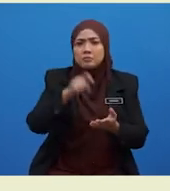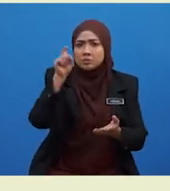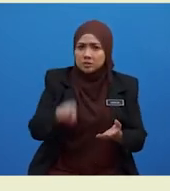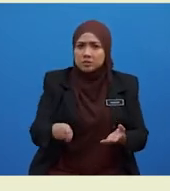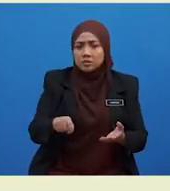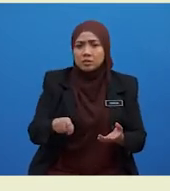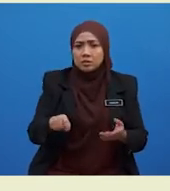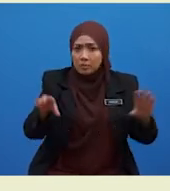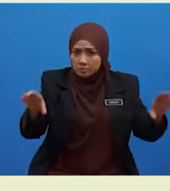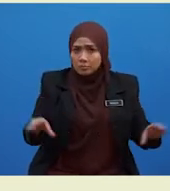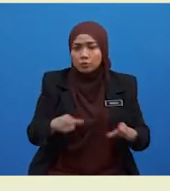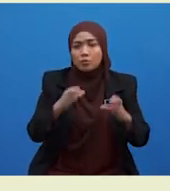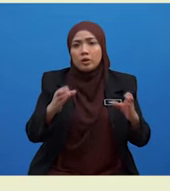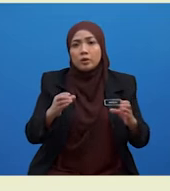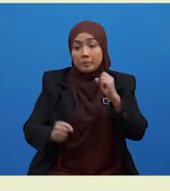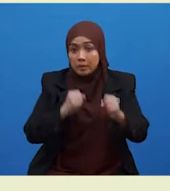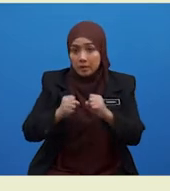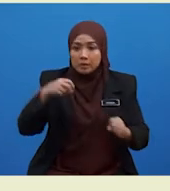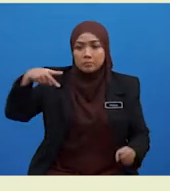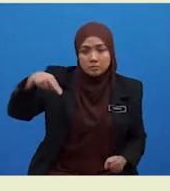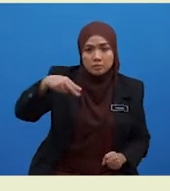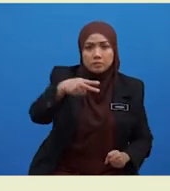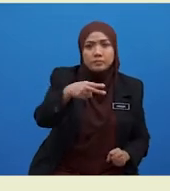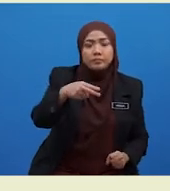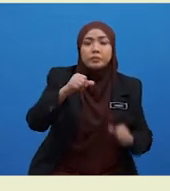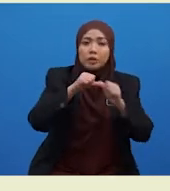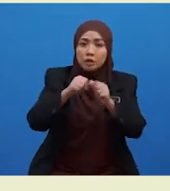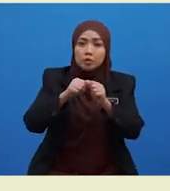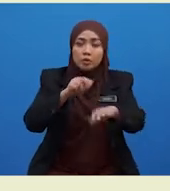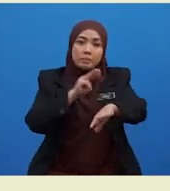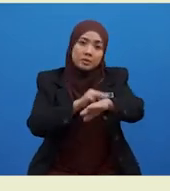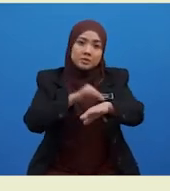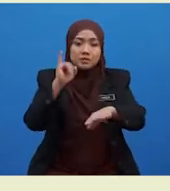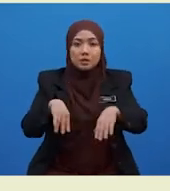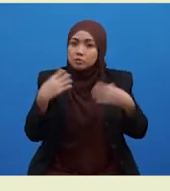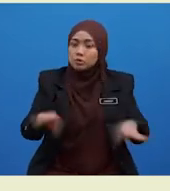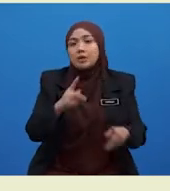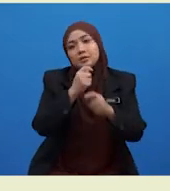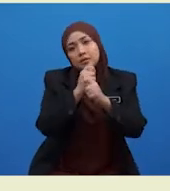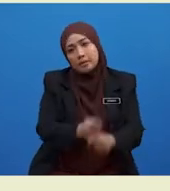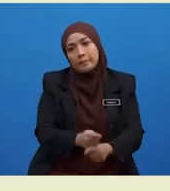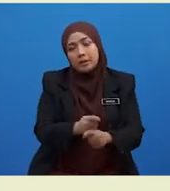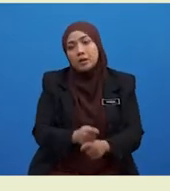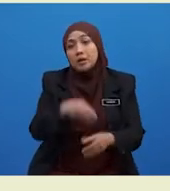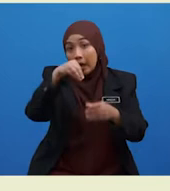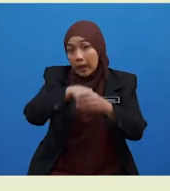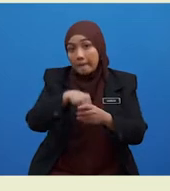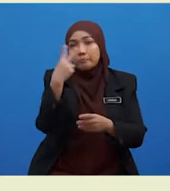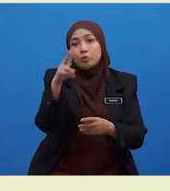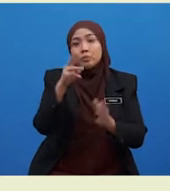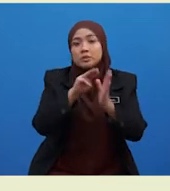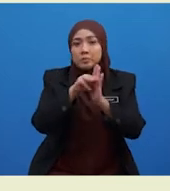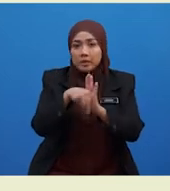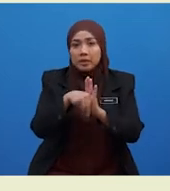individu berjalan ataupun berlari mengikut masa yang ditetapkan dalam tempoh 12 minit